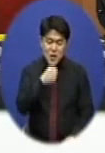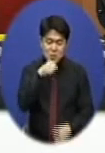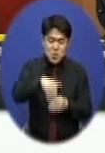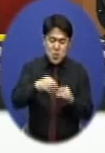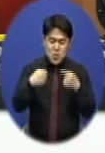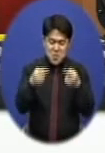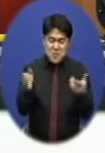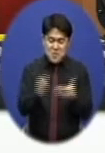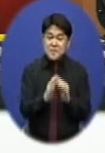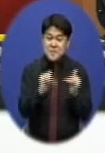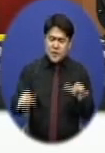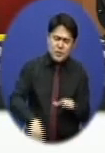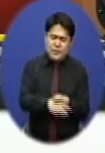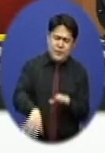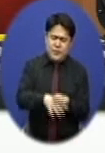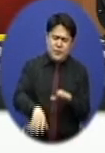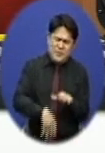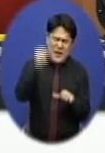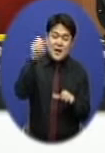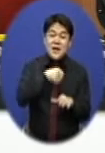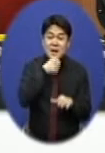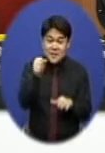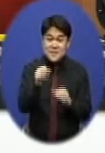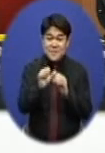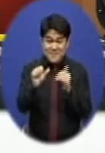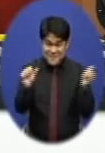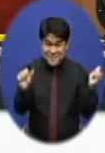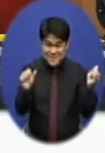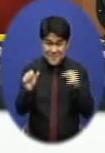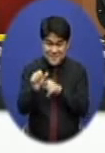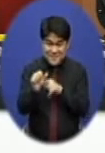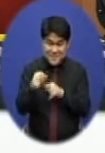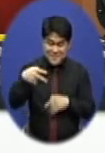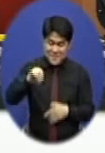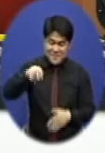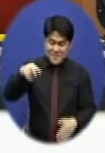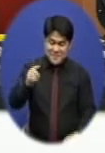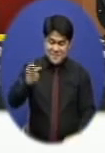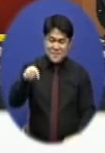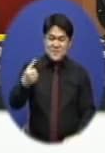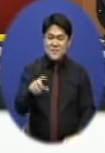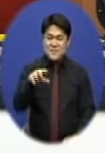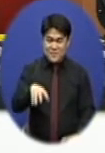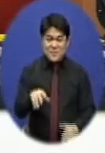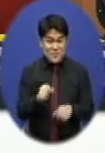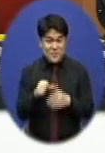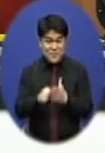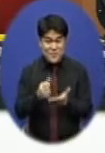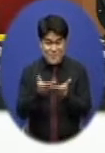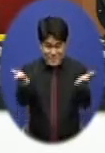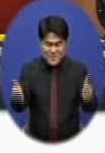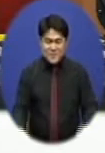분을 통해서 시습으로 공동 브랜드를 그 제품을 보내드리겠습니다. 많은 참여 기다리고 있습니다. 자, 이렇게 많이